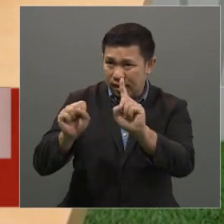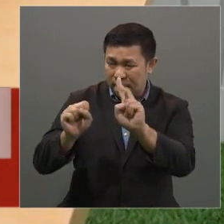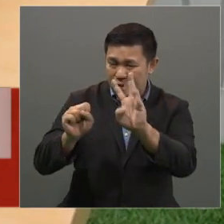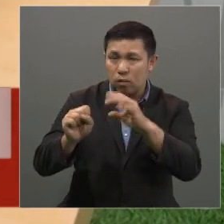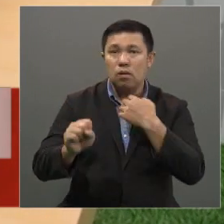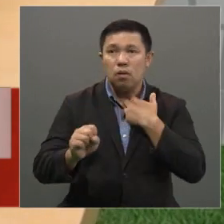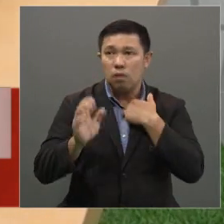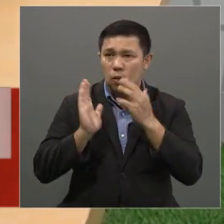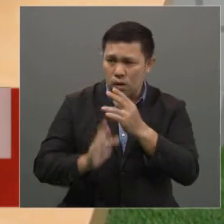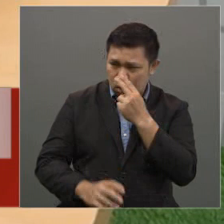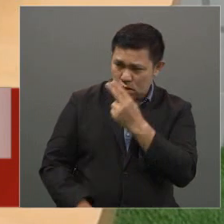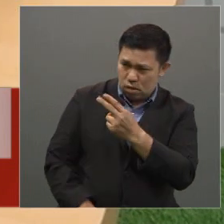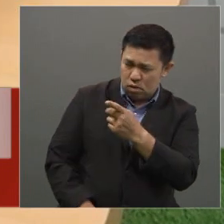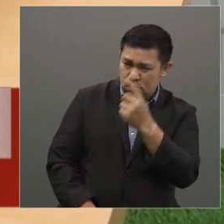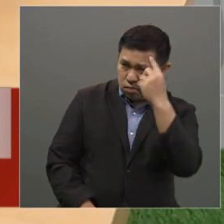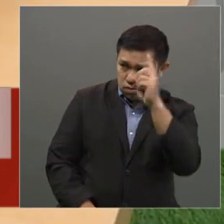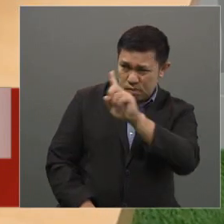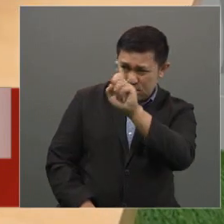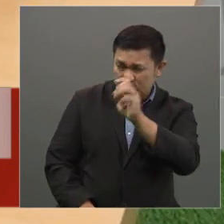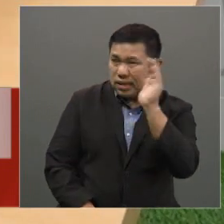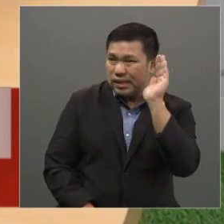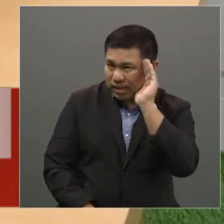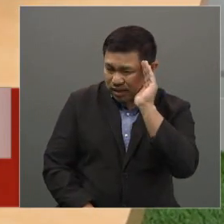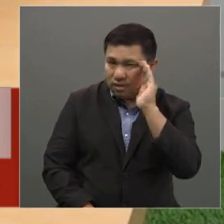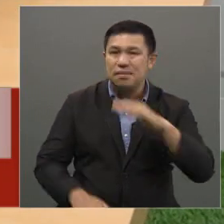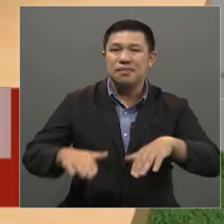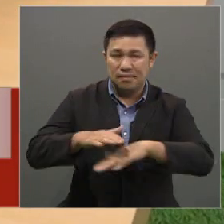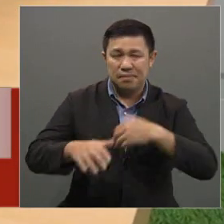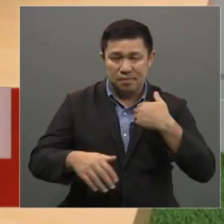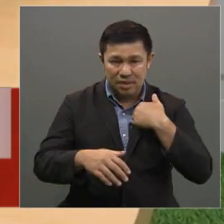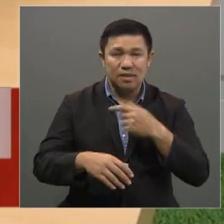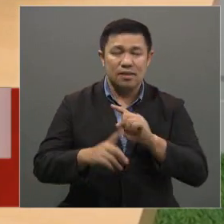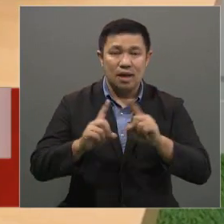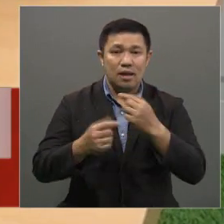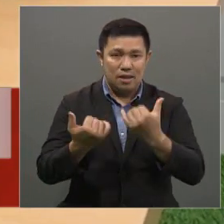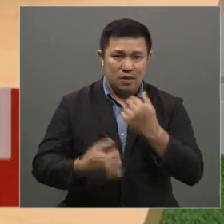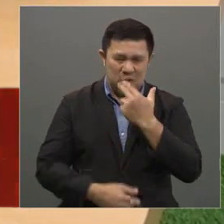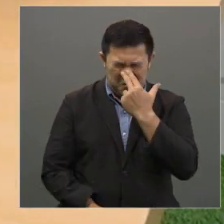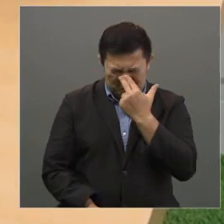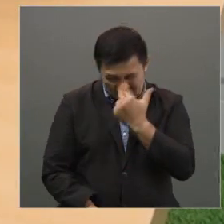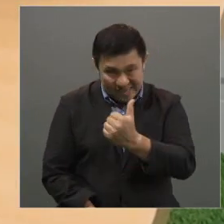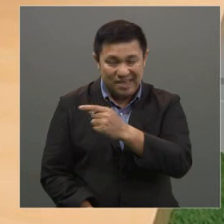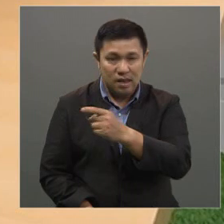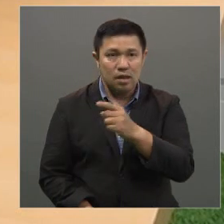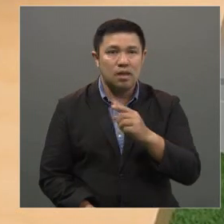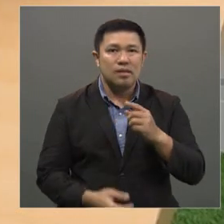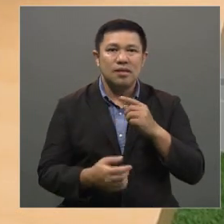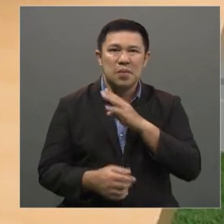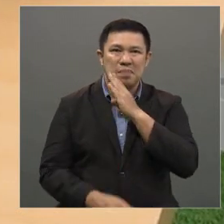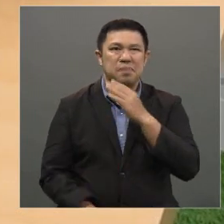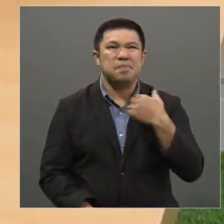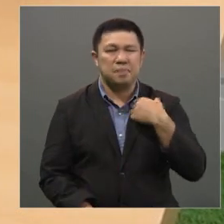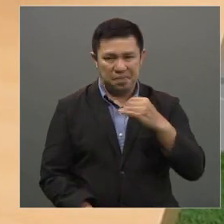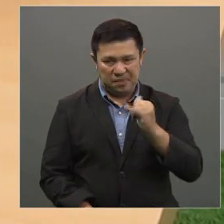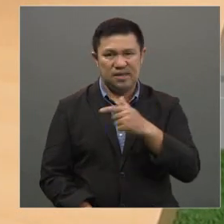นเห็นแล้วเอ้ยมันก็มีความน่าเชื่อถือใช่ไหมคะ ค แต่ทั้งหมดเนี่ยคือเราต้องเช็คดีๆนะมันอาจจะไม่ใช่ของจริงเสมอไปอย่าง